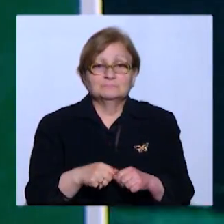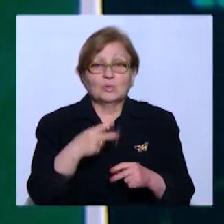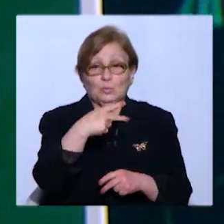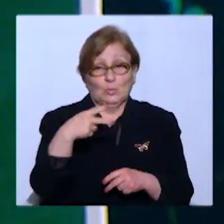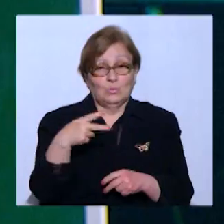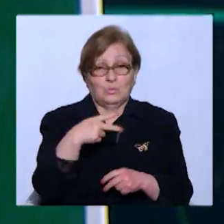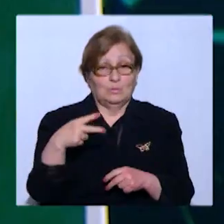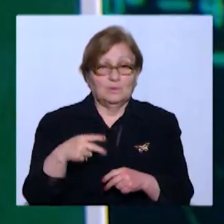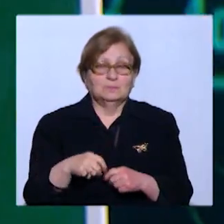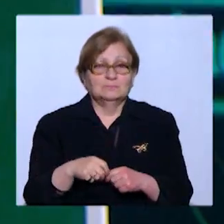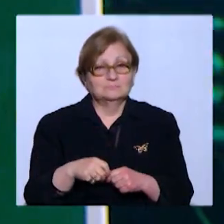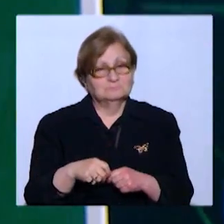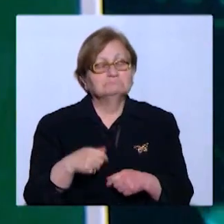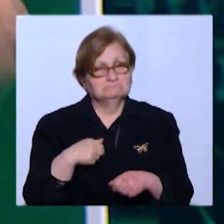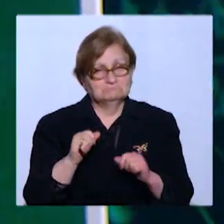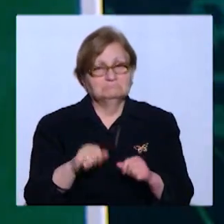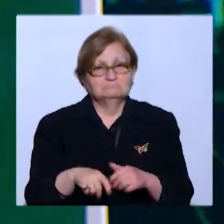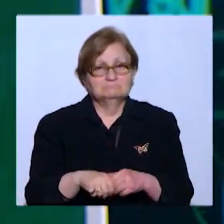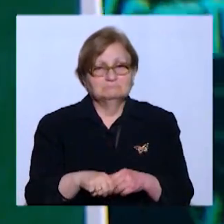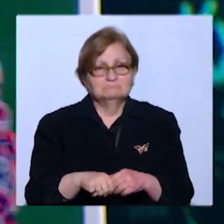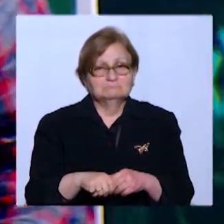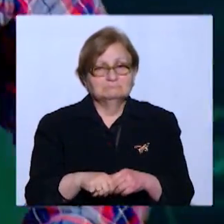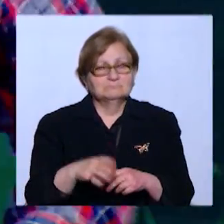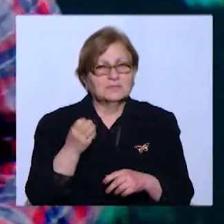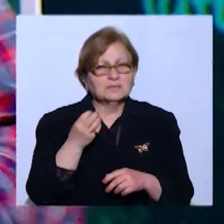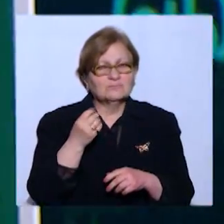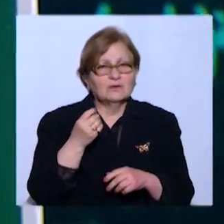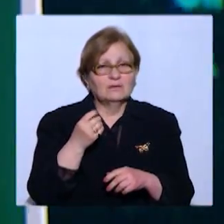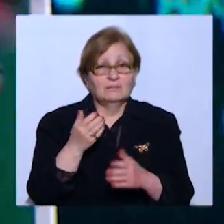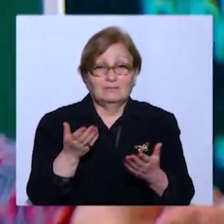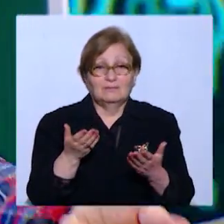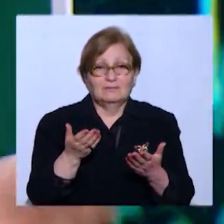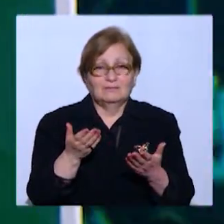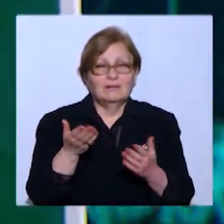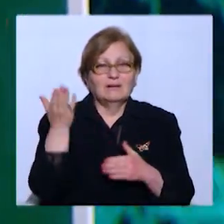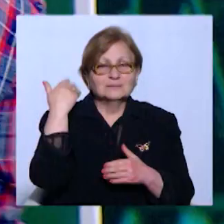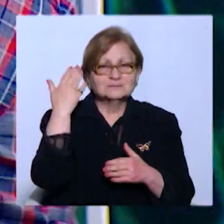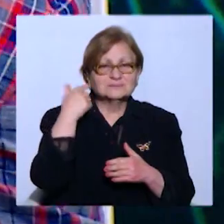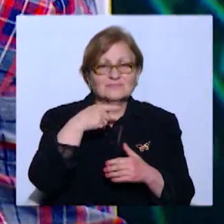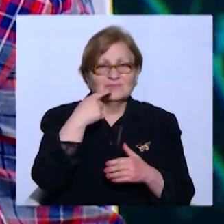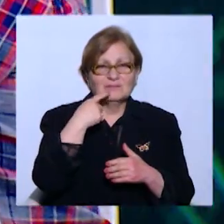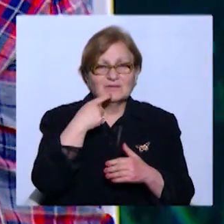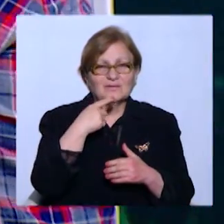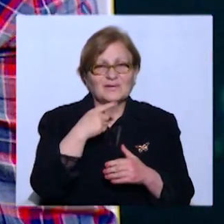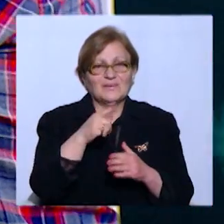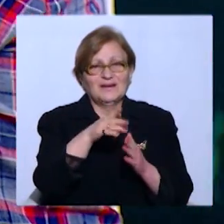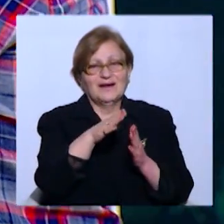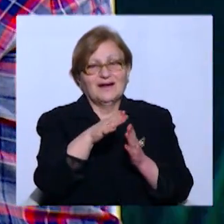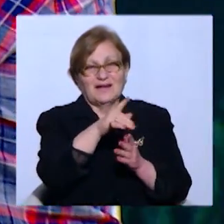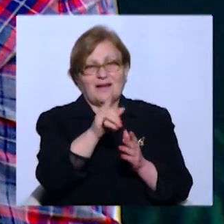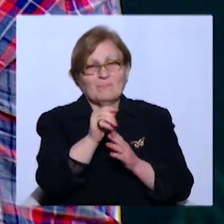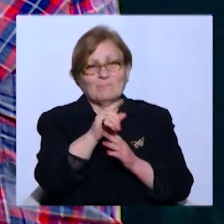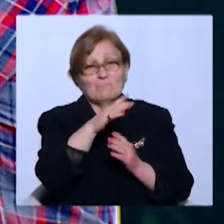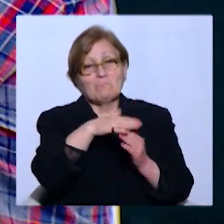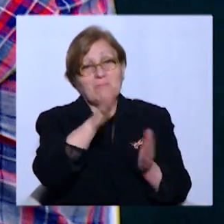ტოლობა. დიახ, ტოლობა შემიძლია. კიდე წინა გაკვეთილზე რო საუბრობდით, უტოლობის